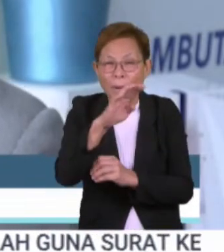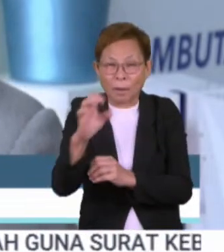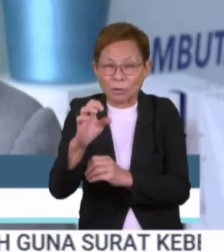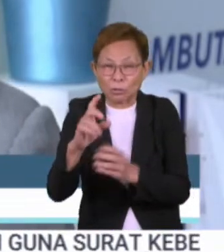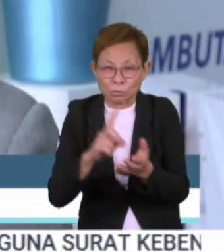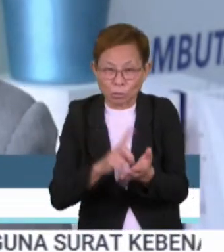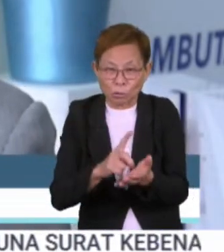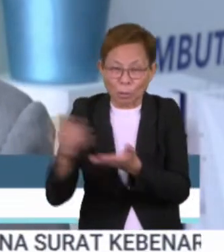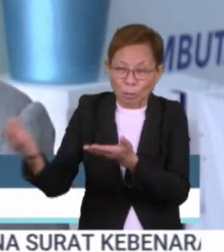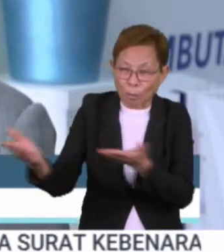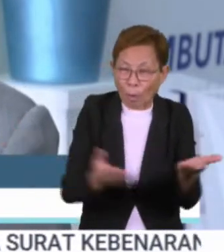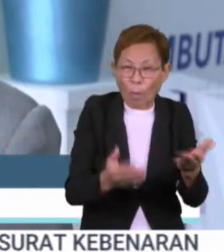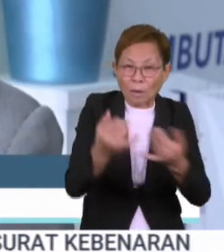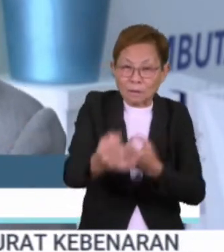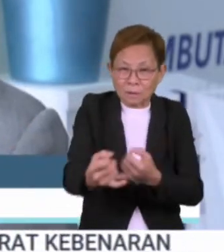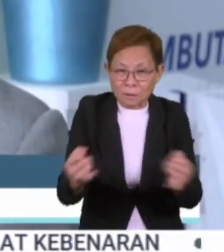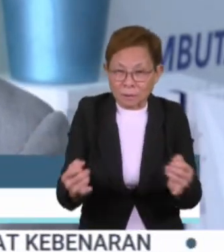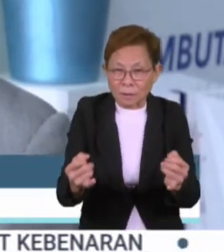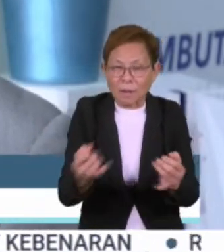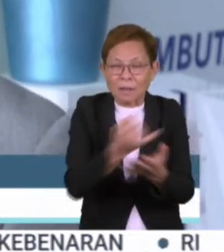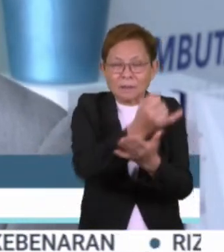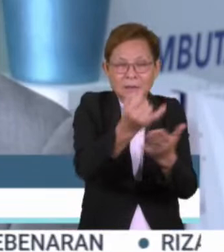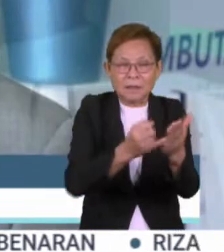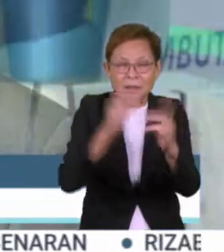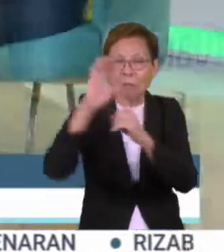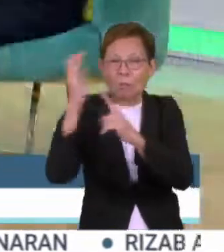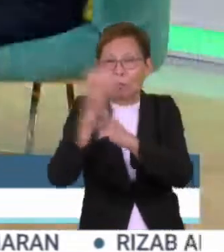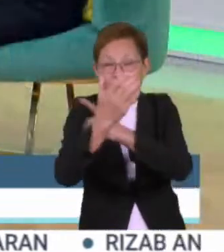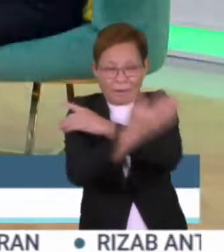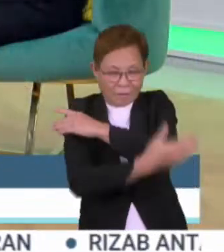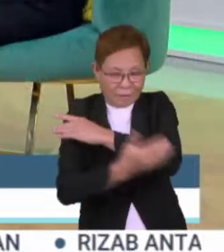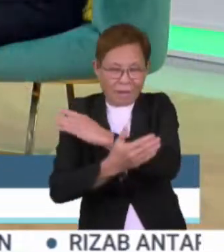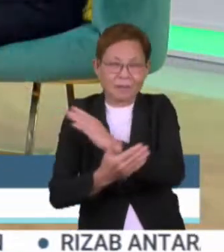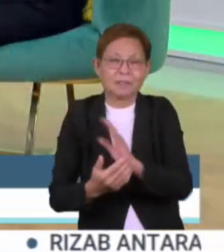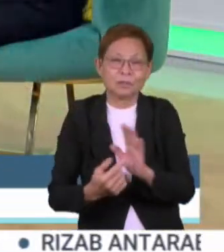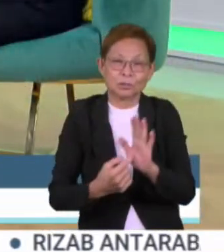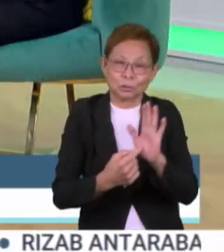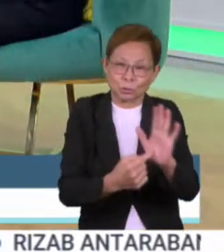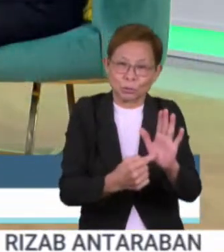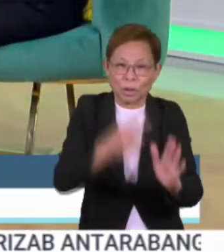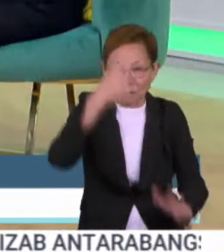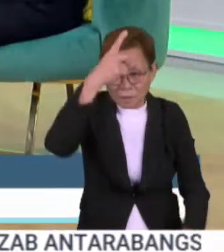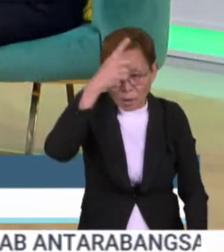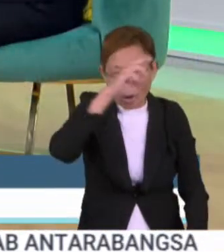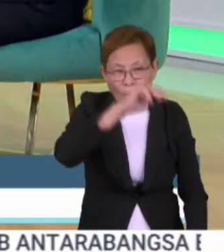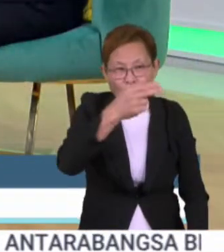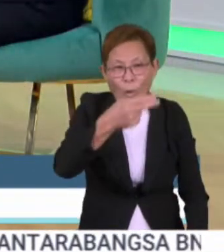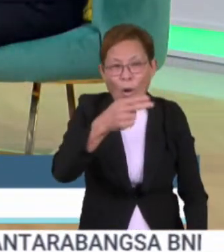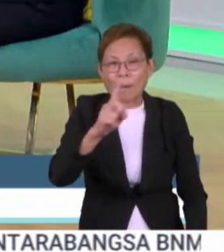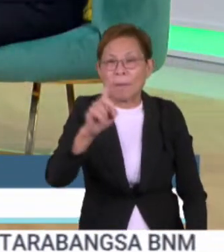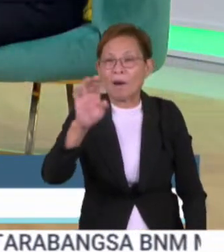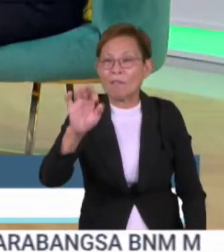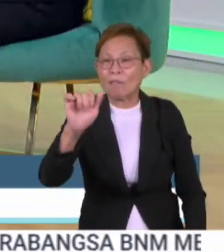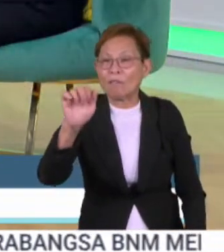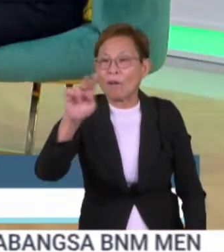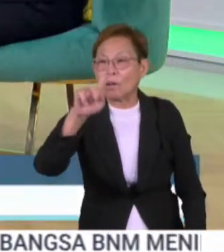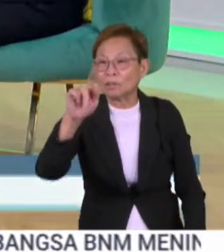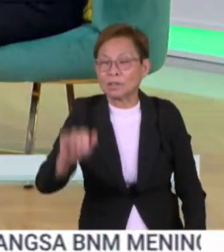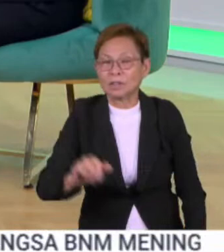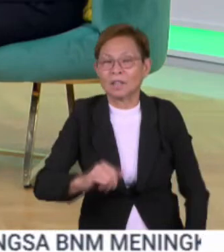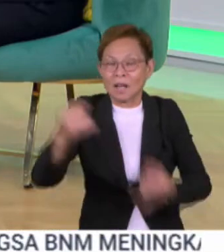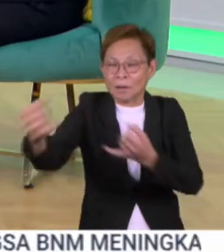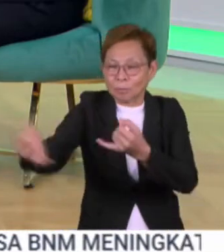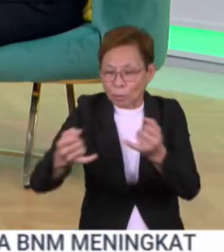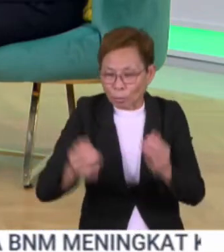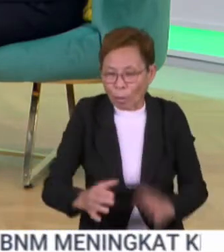oleh jabatan kesenian dan kebudayaan negara Datuk Muhammad Fauzi ditemui selepas menjadi tamu